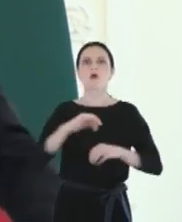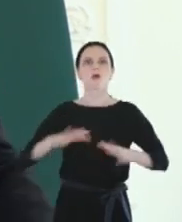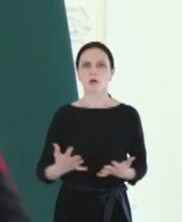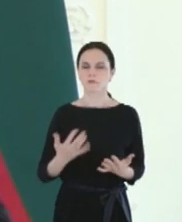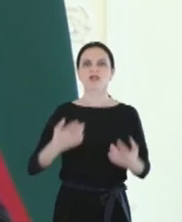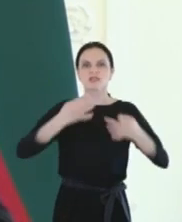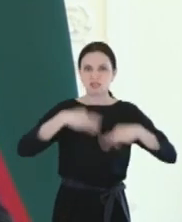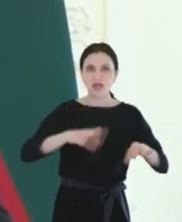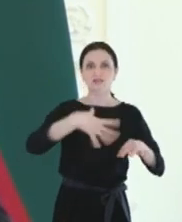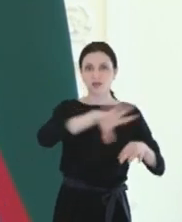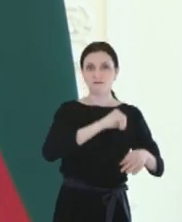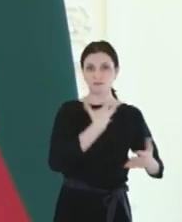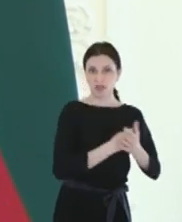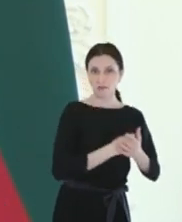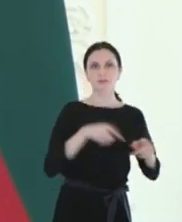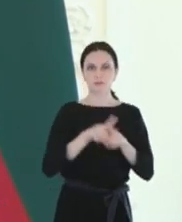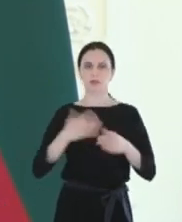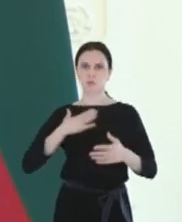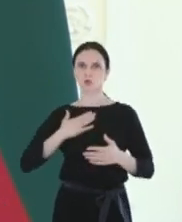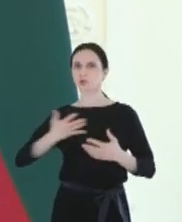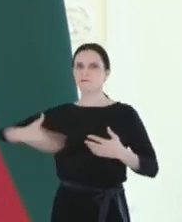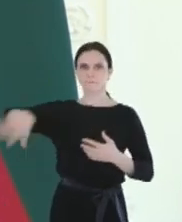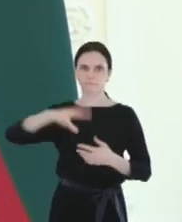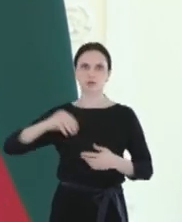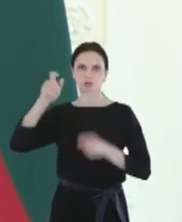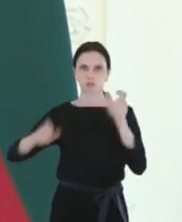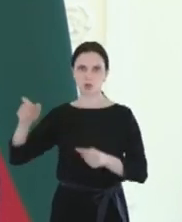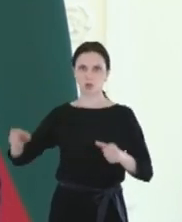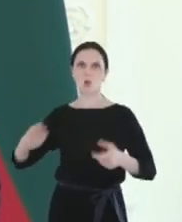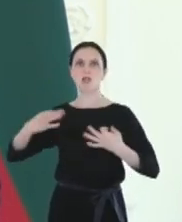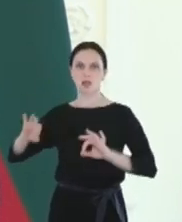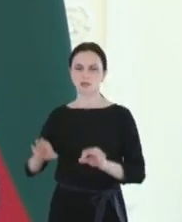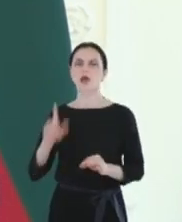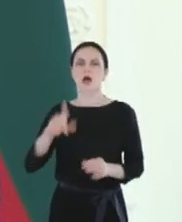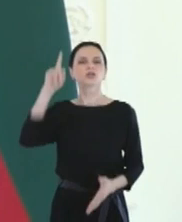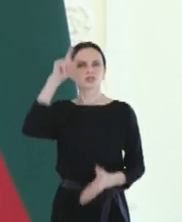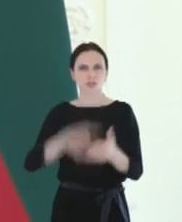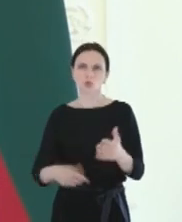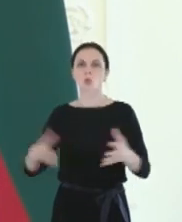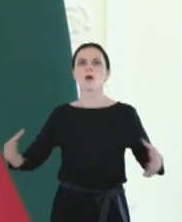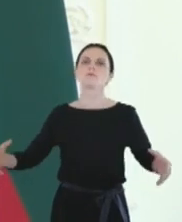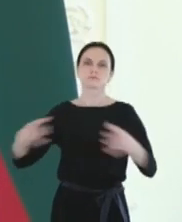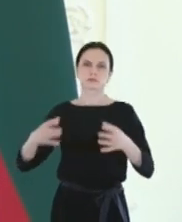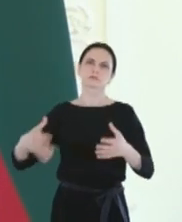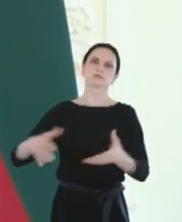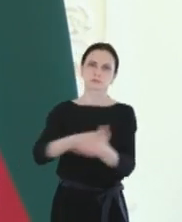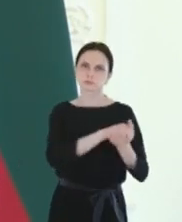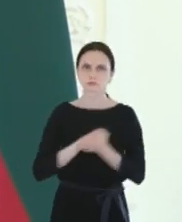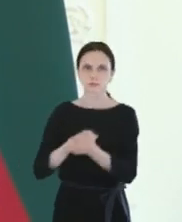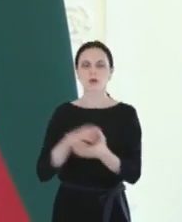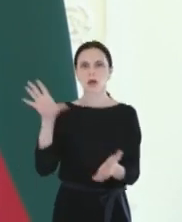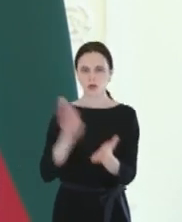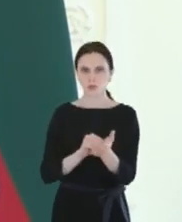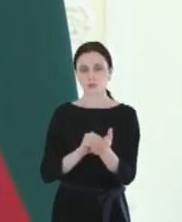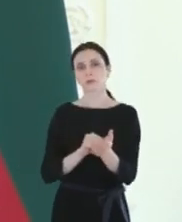mūsų visų laisvę. Tikiu, kad veikdami iš vien sutartinai galėsime ir pajėgsime